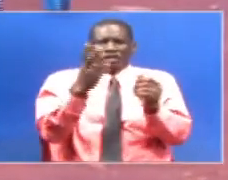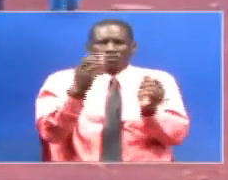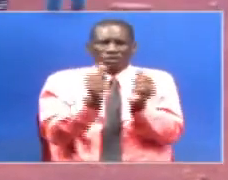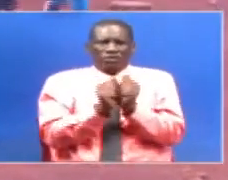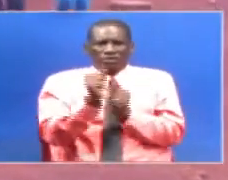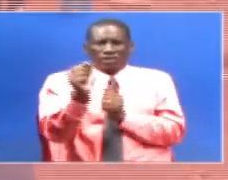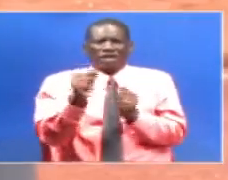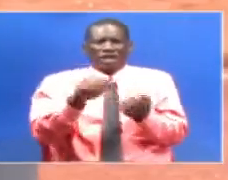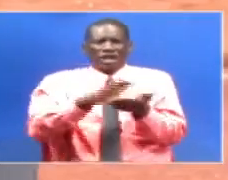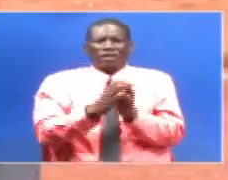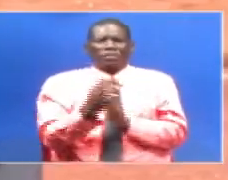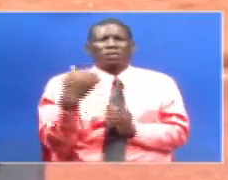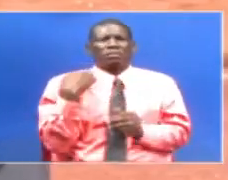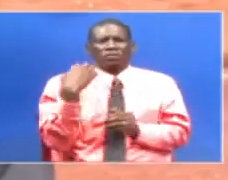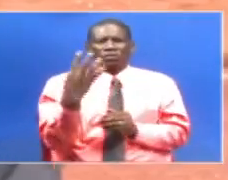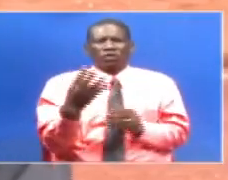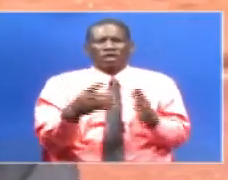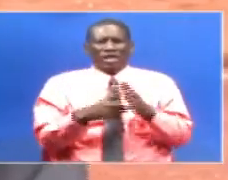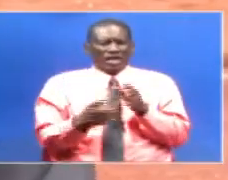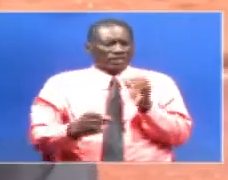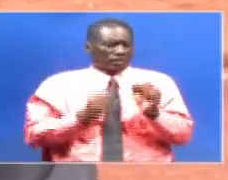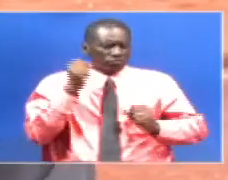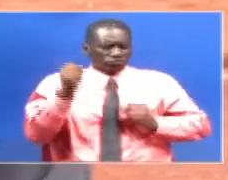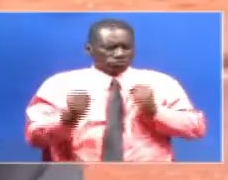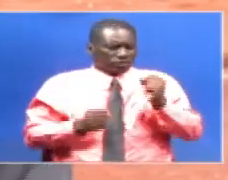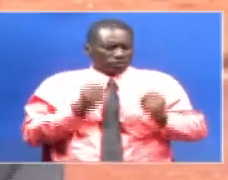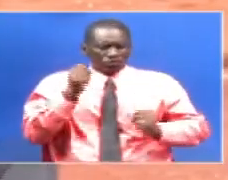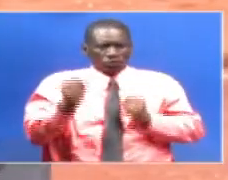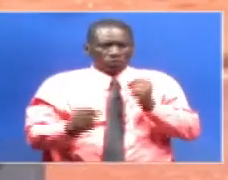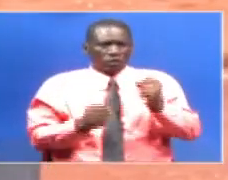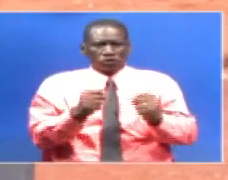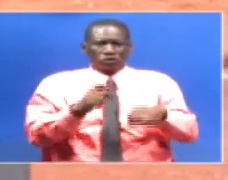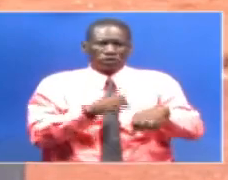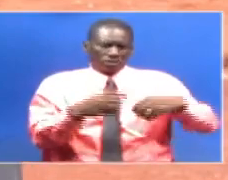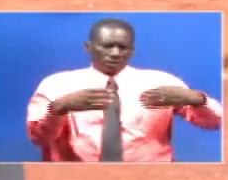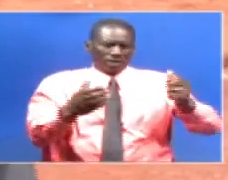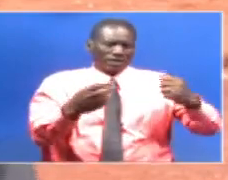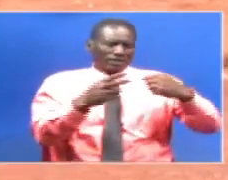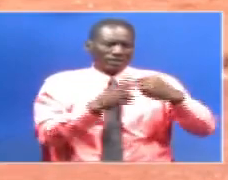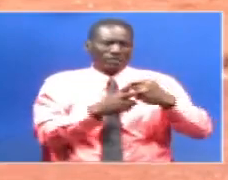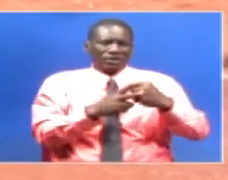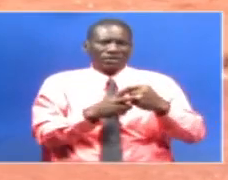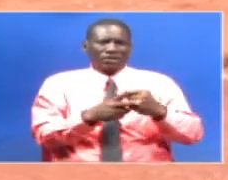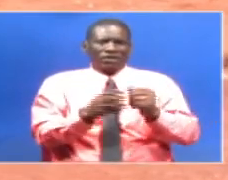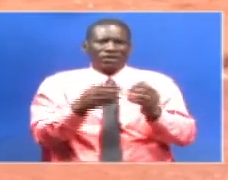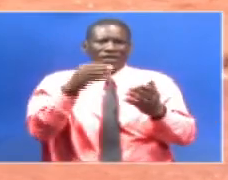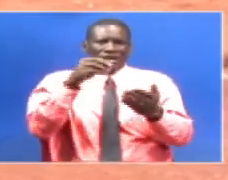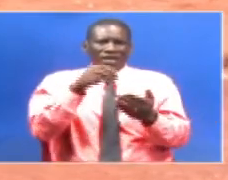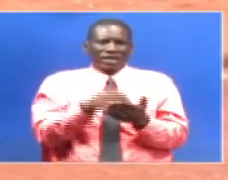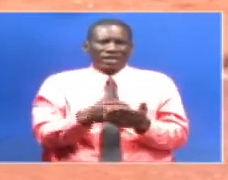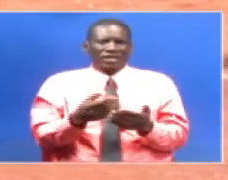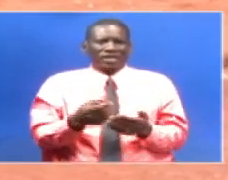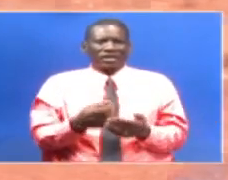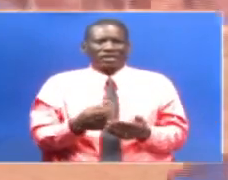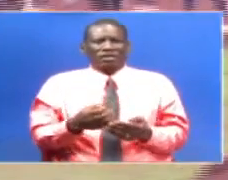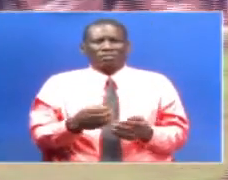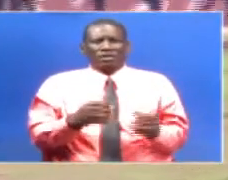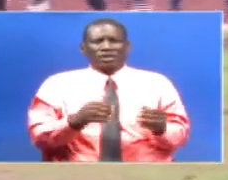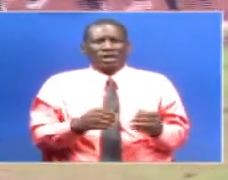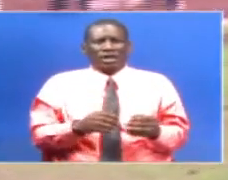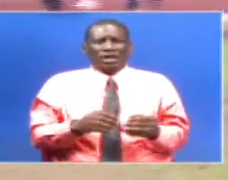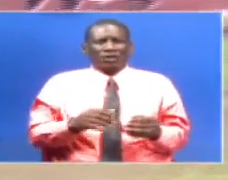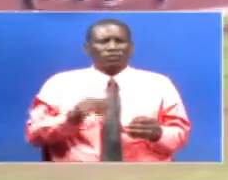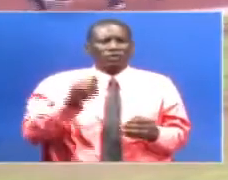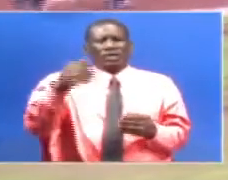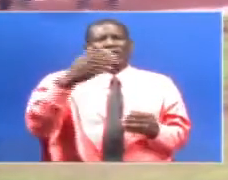kuibuka nambari 4. Nilianza kukimbia nikiwa class 7. Alafu nikakata team nikaenda ngambo.